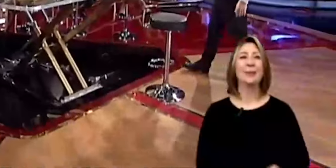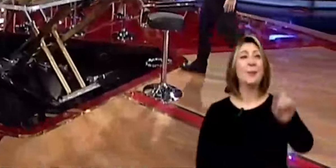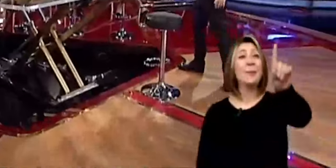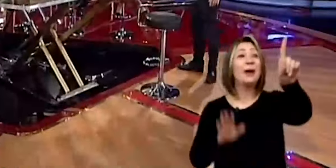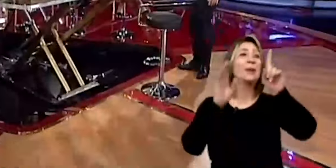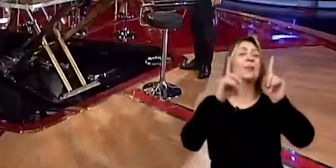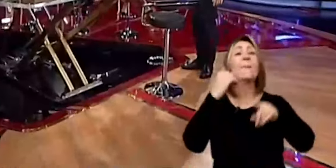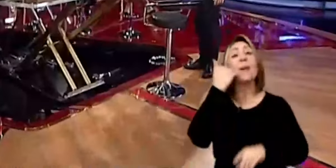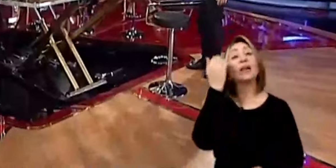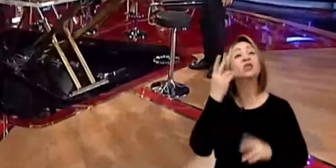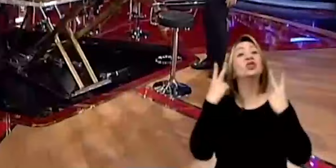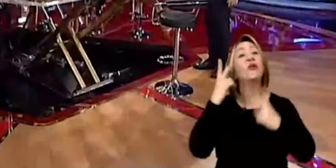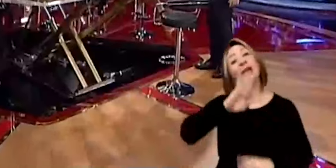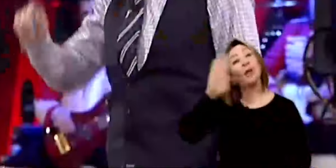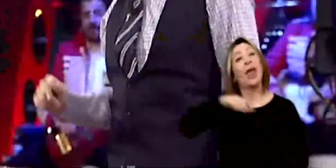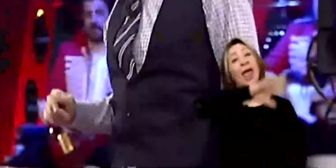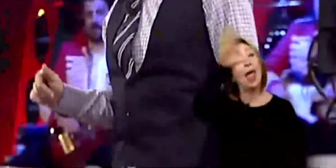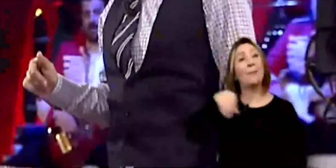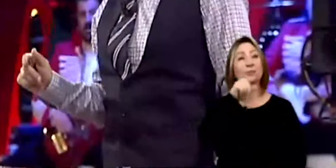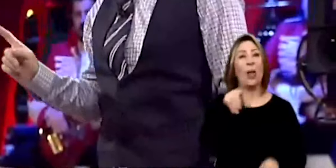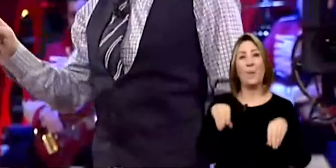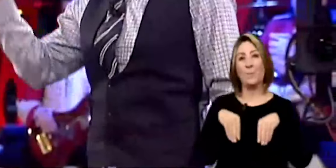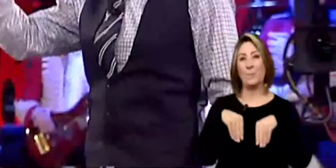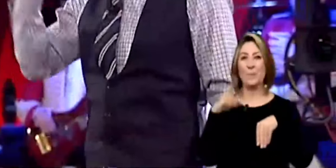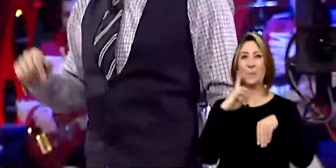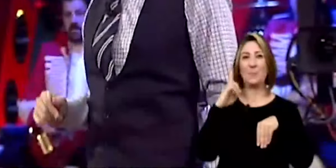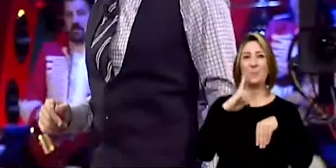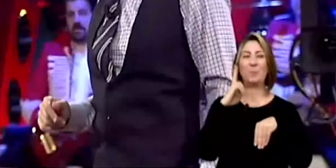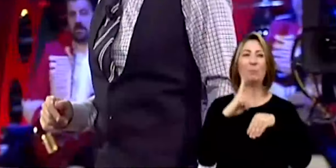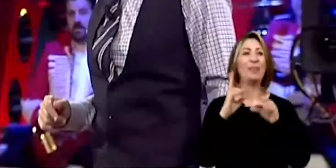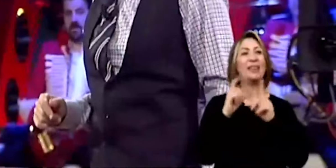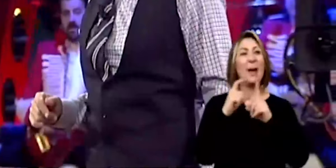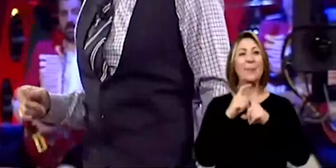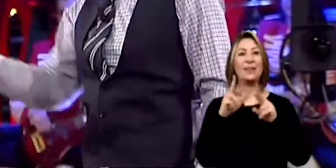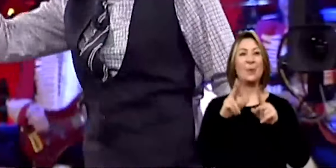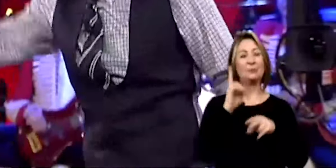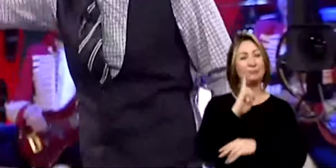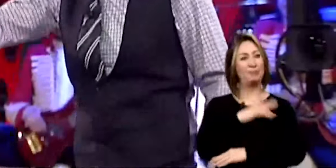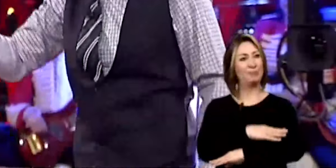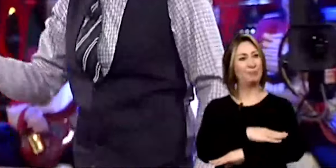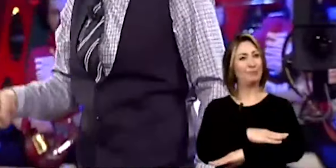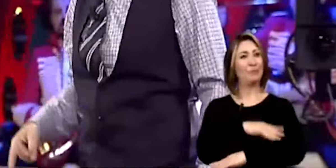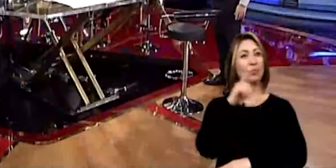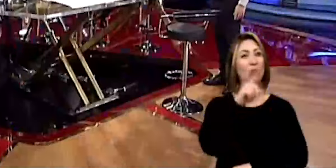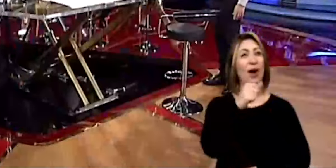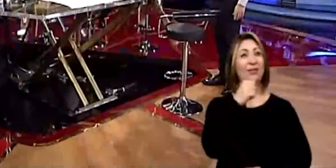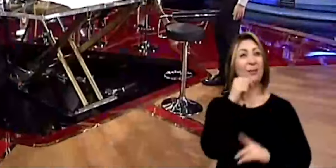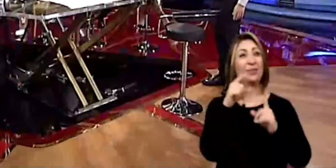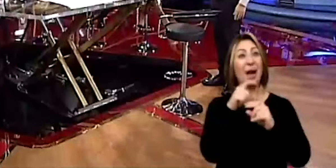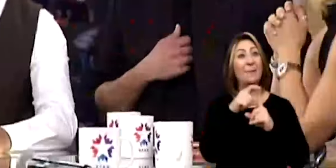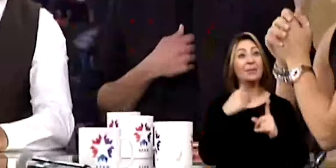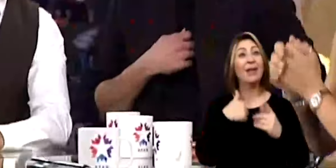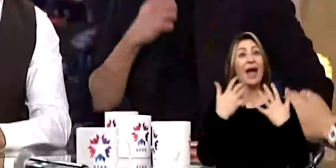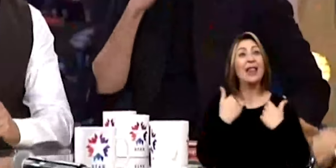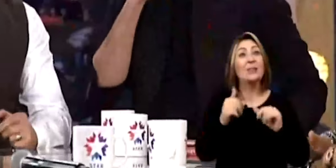dakika. Beyaz şova gidiyorsunuz. Hepiniz böyle anladın mı? Damat adayı gibi oturuyorsunuz ki bizzat bu adam damat beni adayı. Beni almadı.